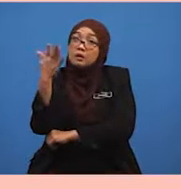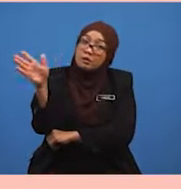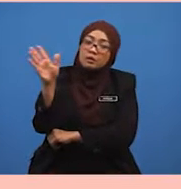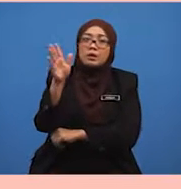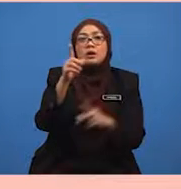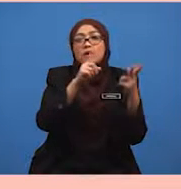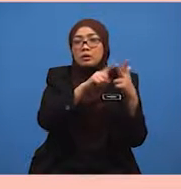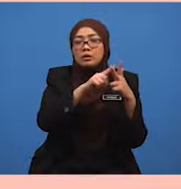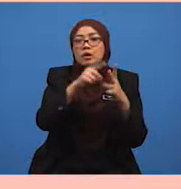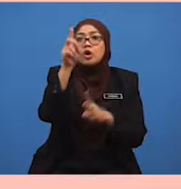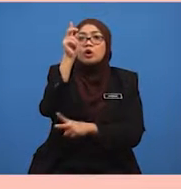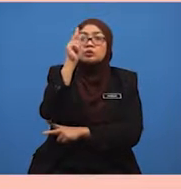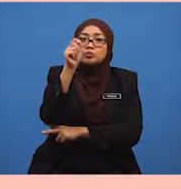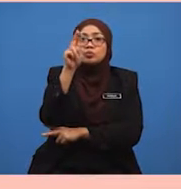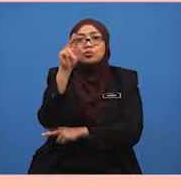sata condong,